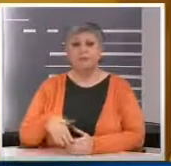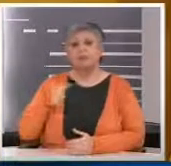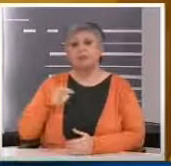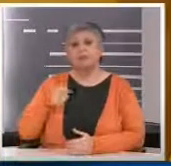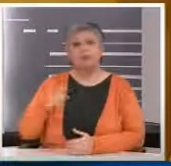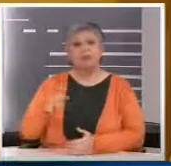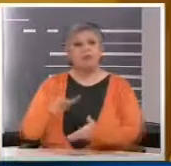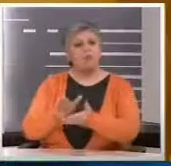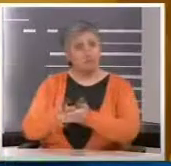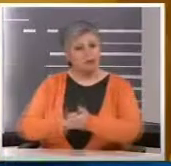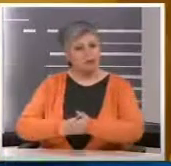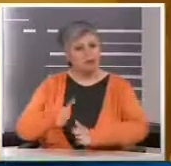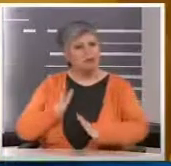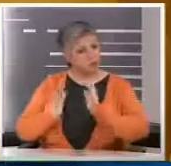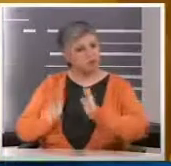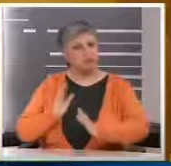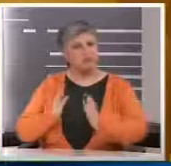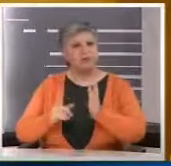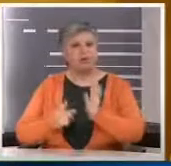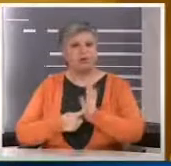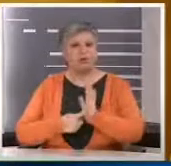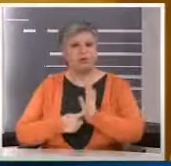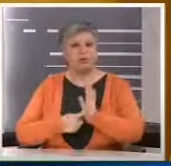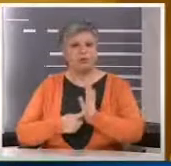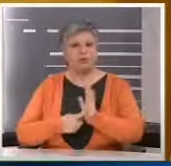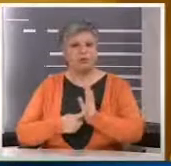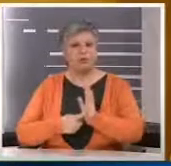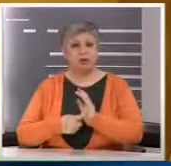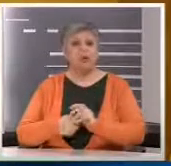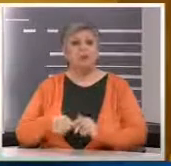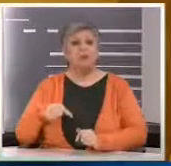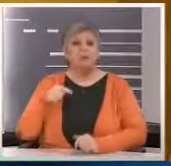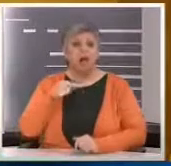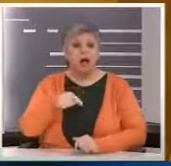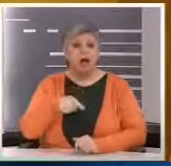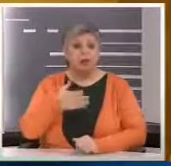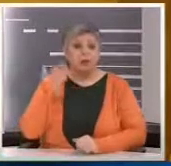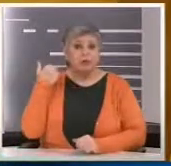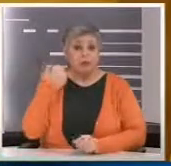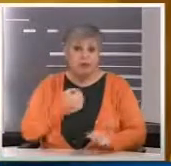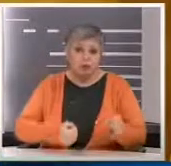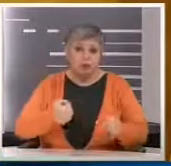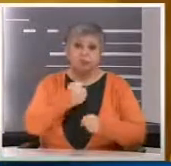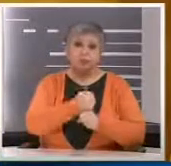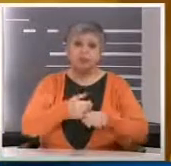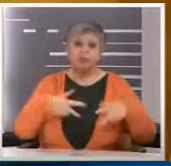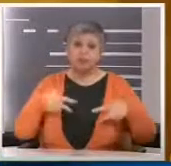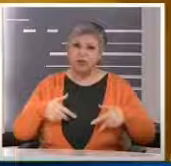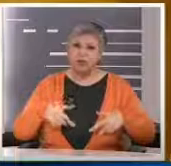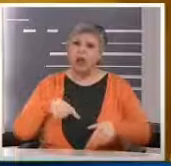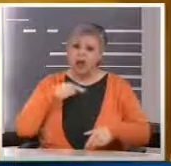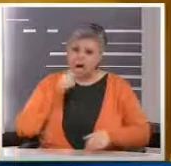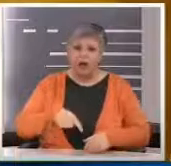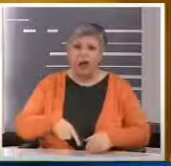προστατευόμενους μάρτυρες, που οι ίδιοι θεσμοθέτησαν αυτή την